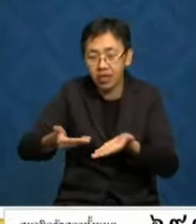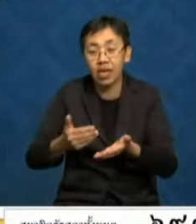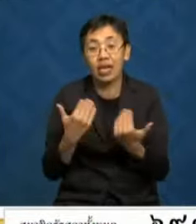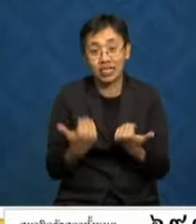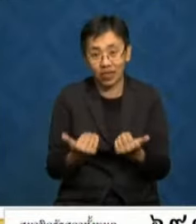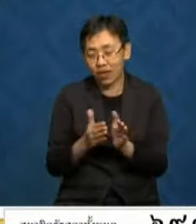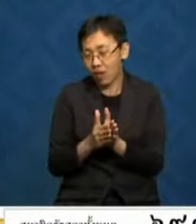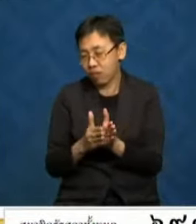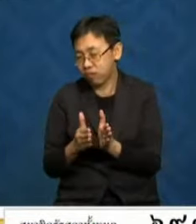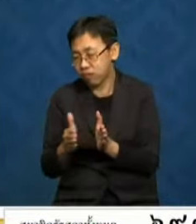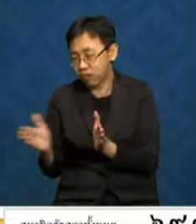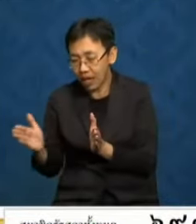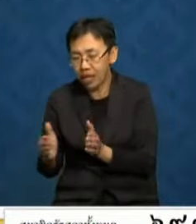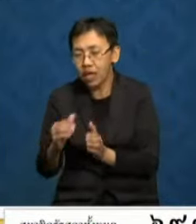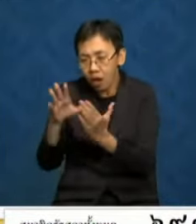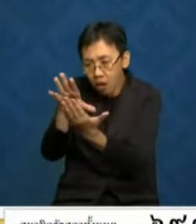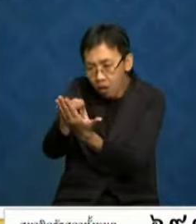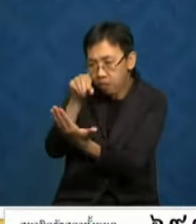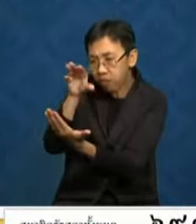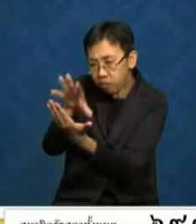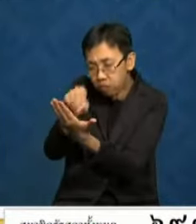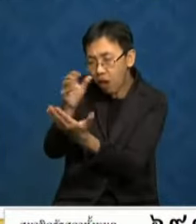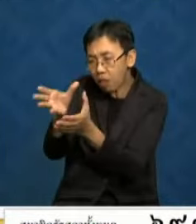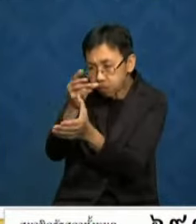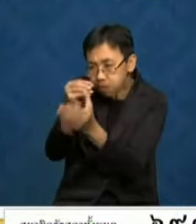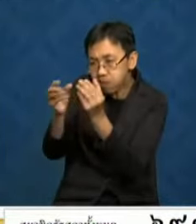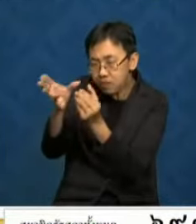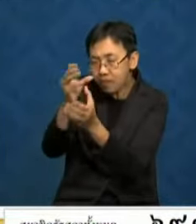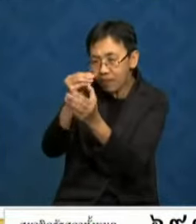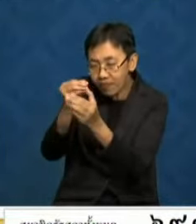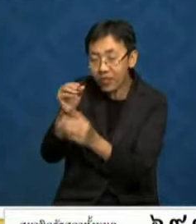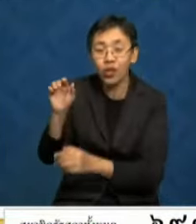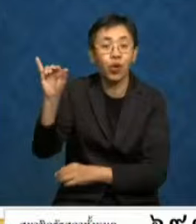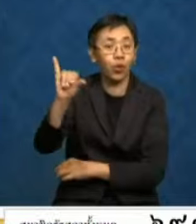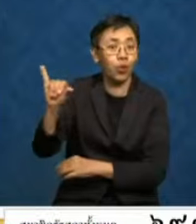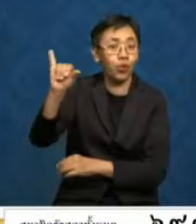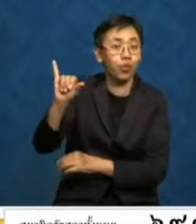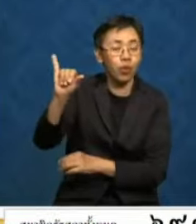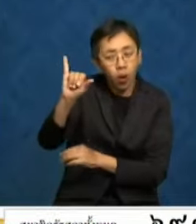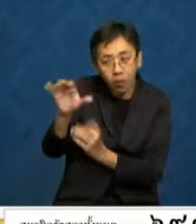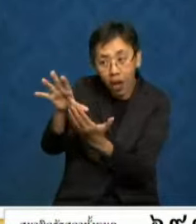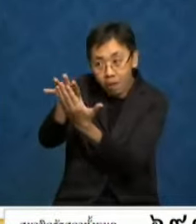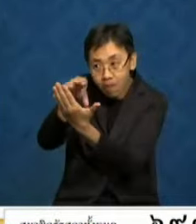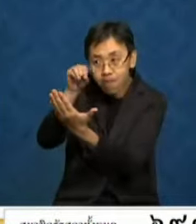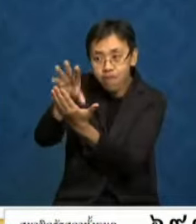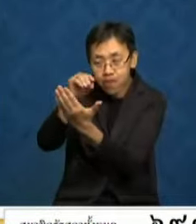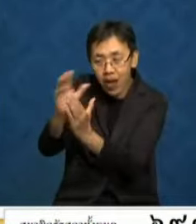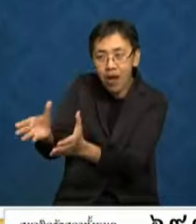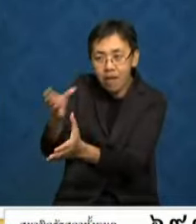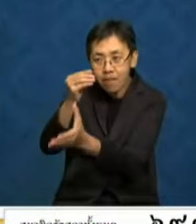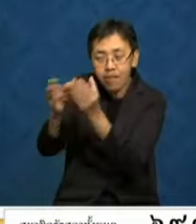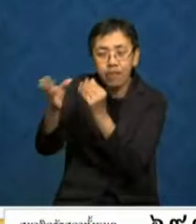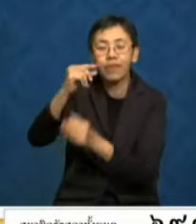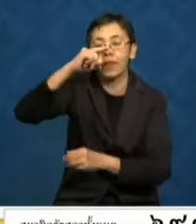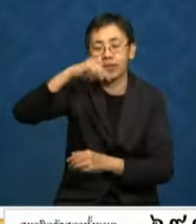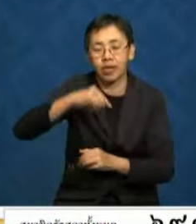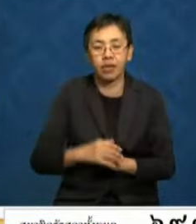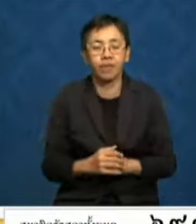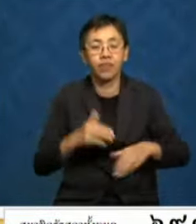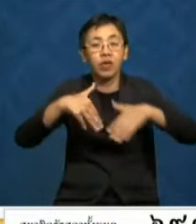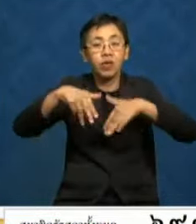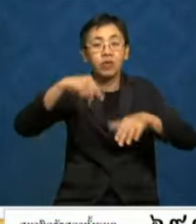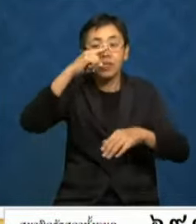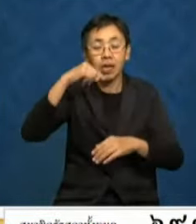ที่จะให้มีการถ่ายทอดองค์ความรู้จากทางด้านสหภาพยุโรปมาถึงประเทศไทยเพราะฉะนั้นสิ่งที่คนไทยจะ